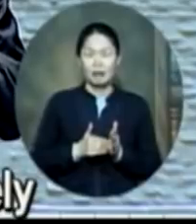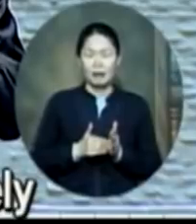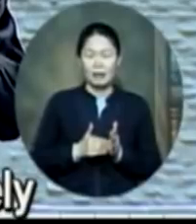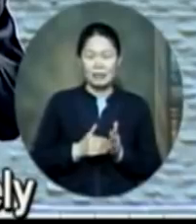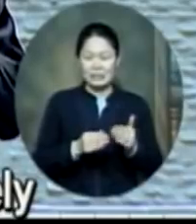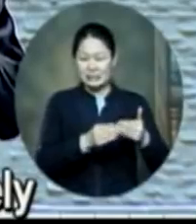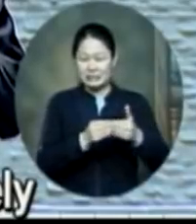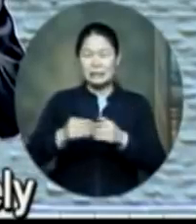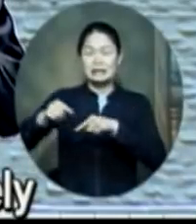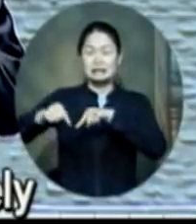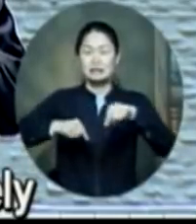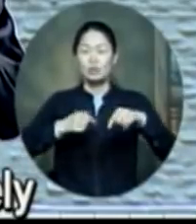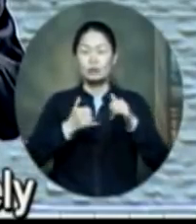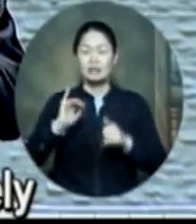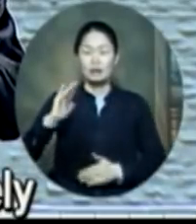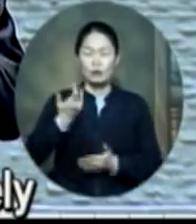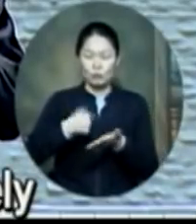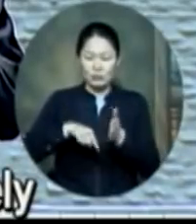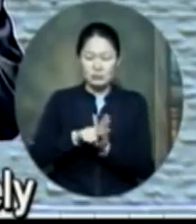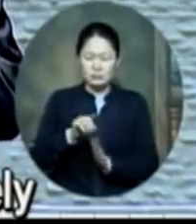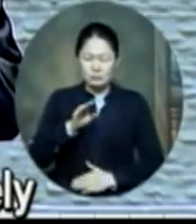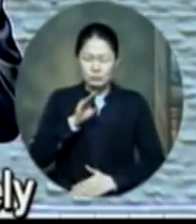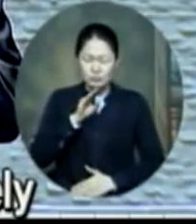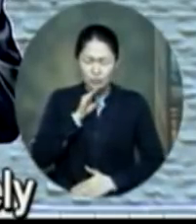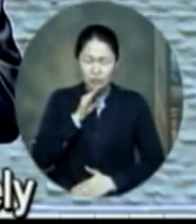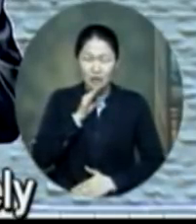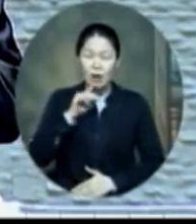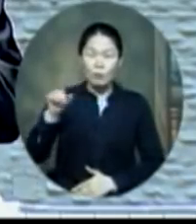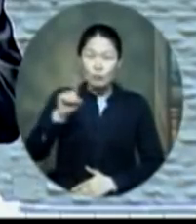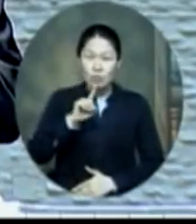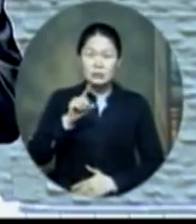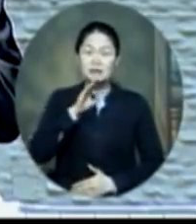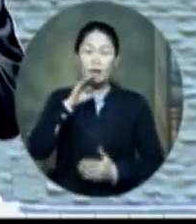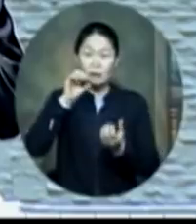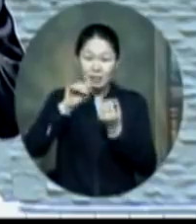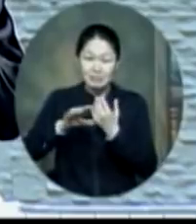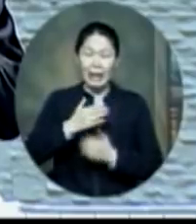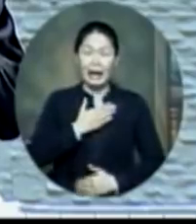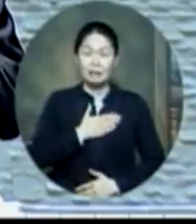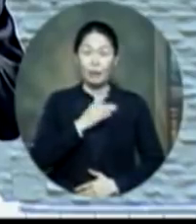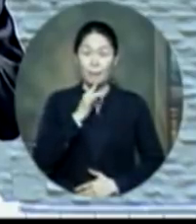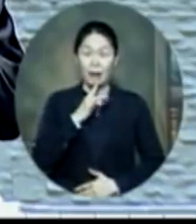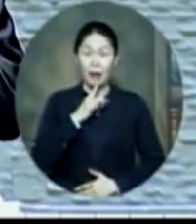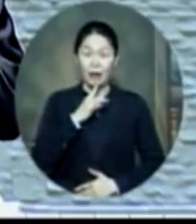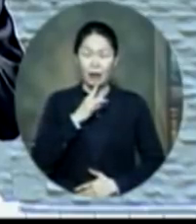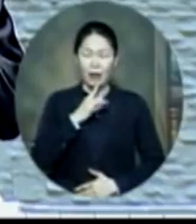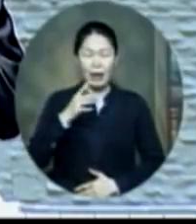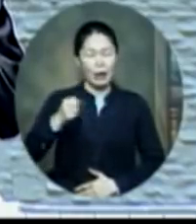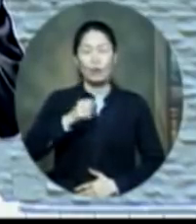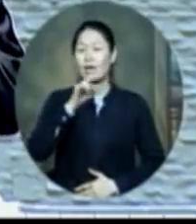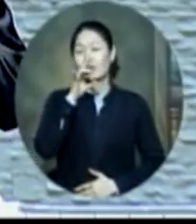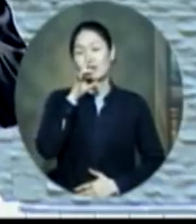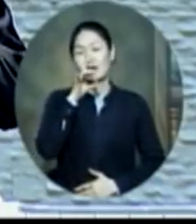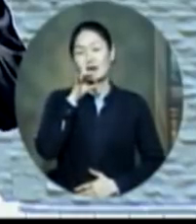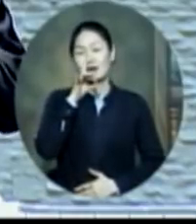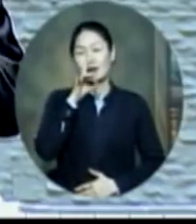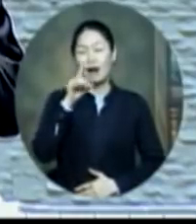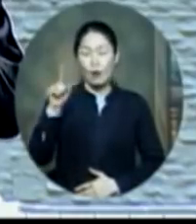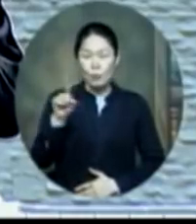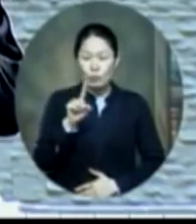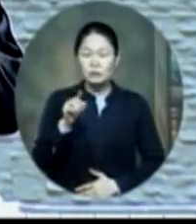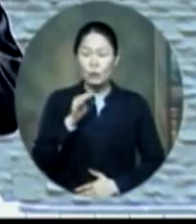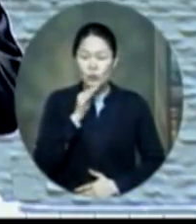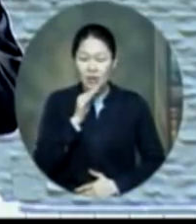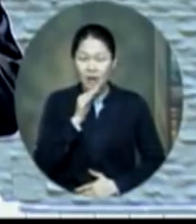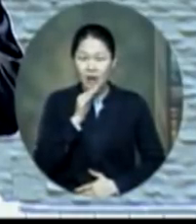지도자가 되기 위해서는 무엇이 정답인지를 아는 것만 가지고는 안 된다는 것을 알았어요. 무엇이 옳은